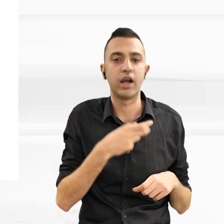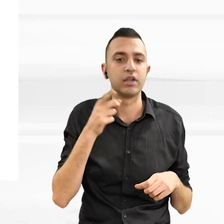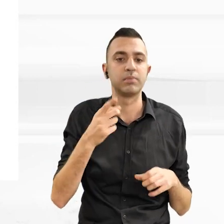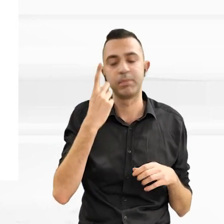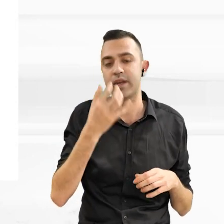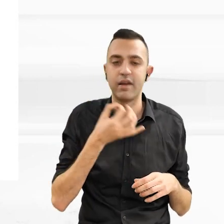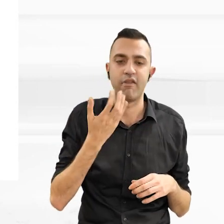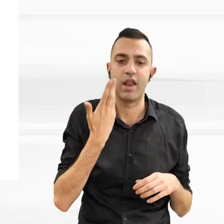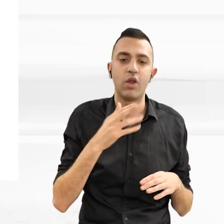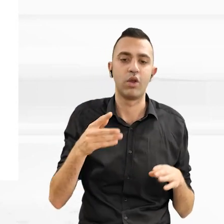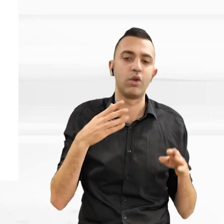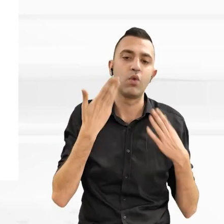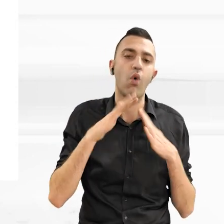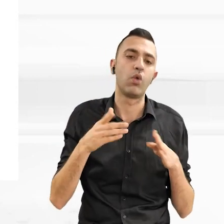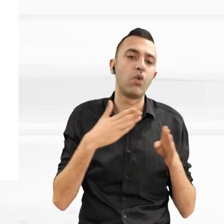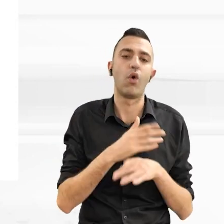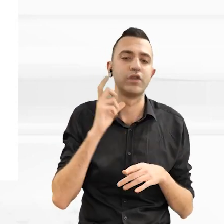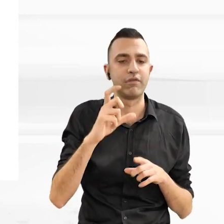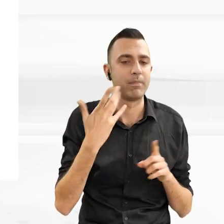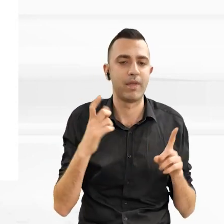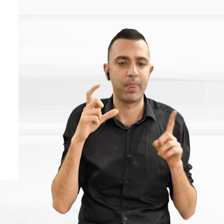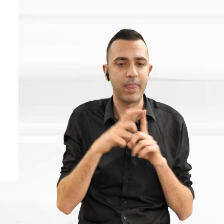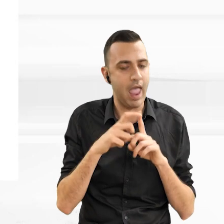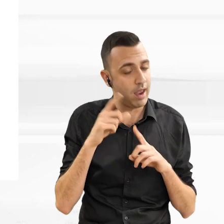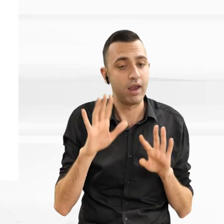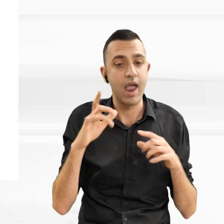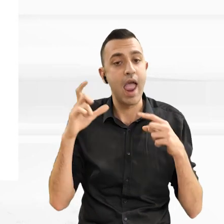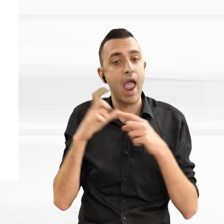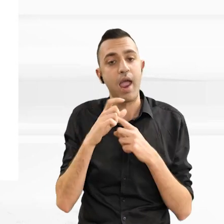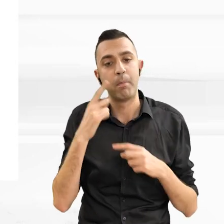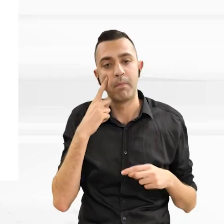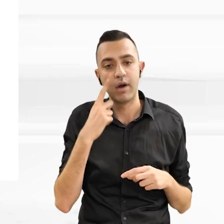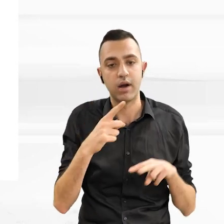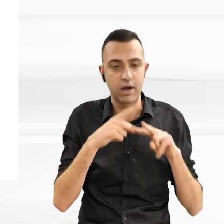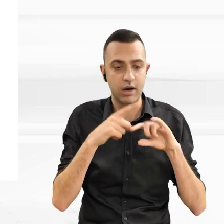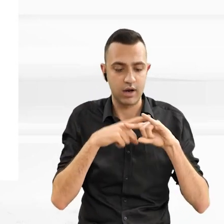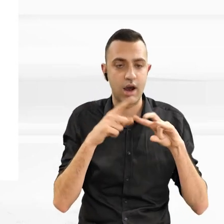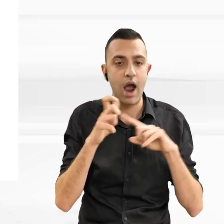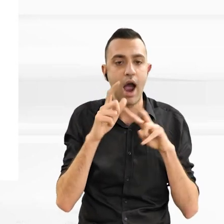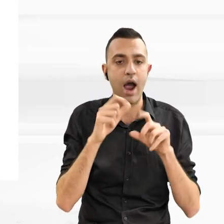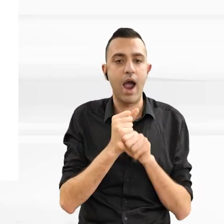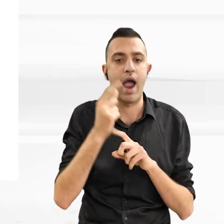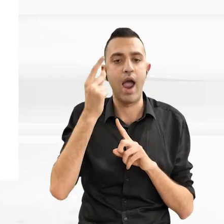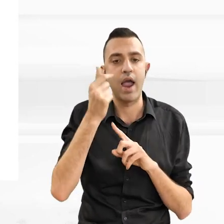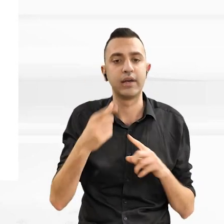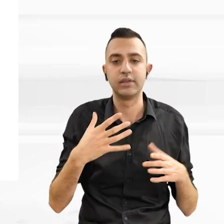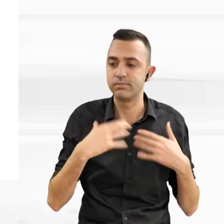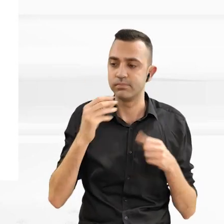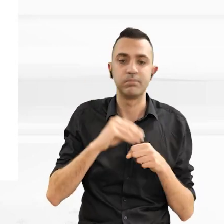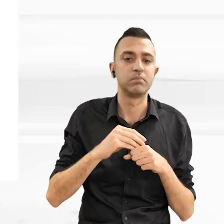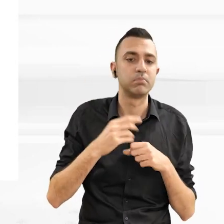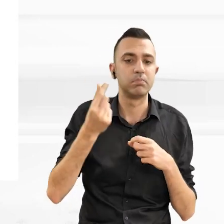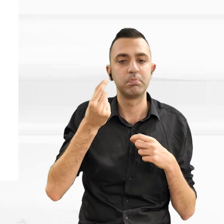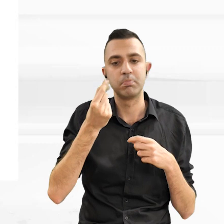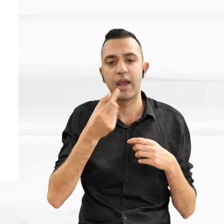yok doğru cevabınız de seçeneği neydi bakalım Ahengi sağlamak için bazı ifadeler tekrar edilmiştir